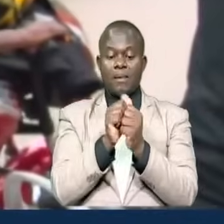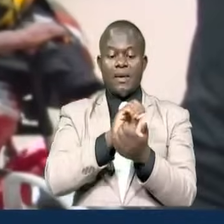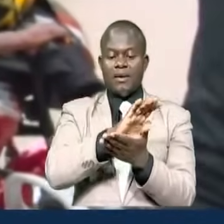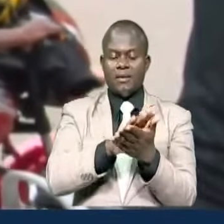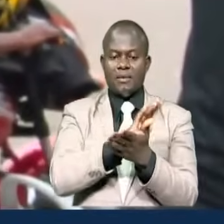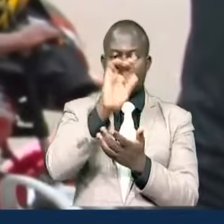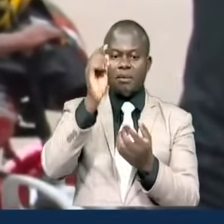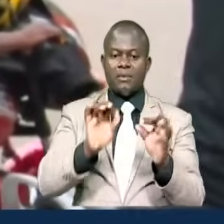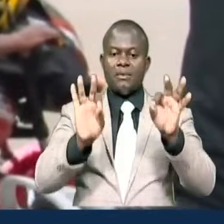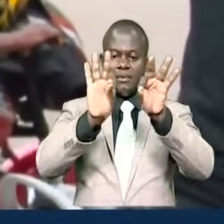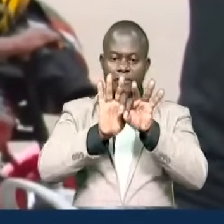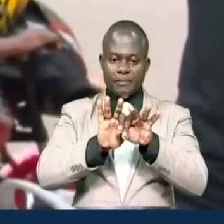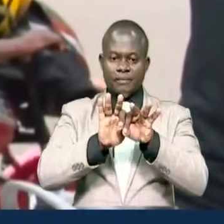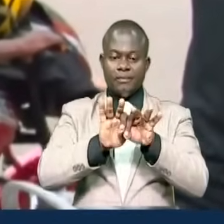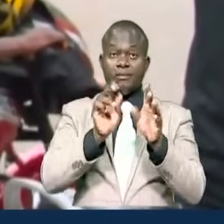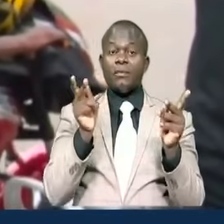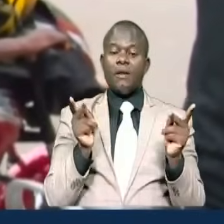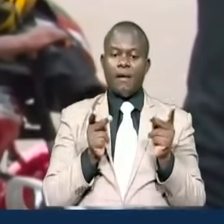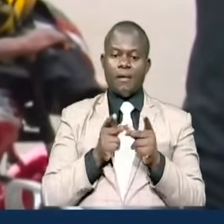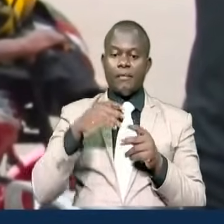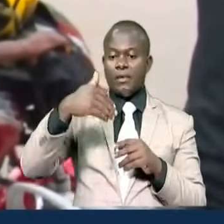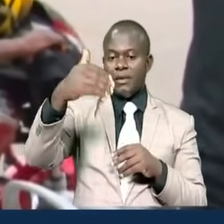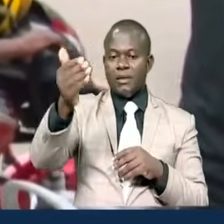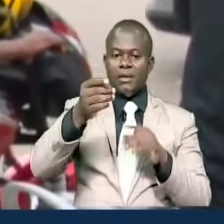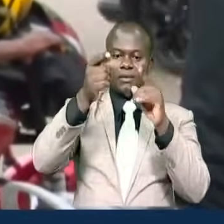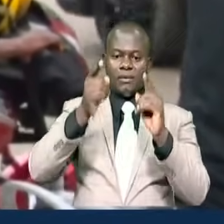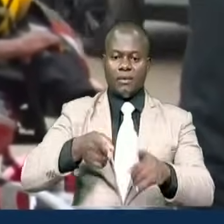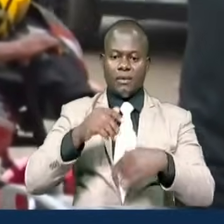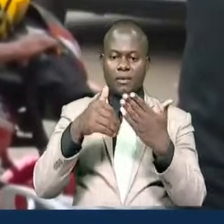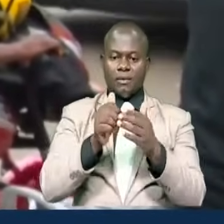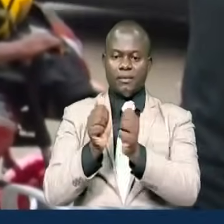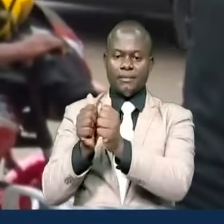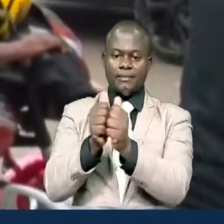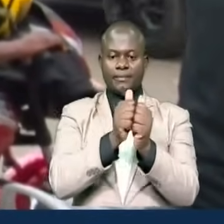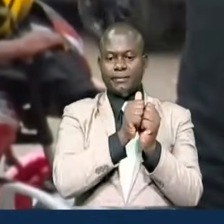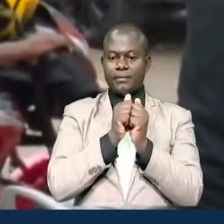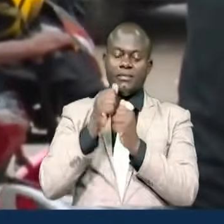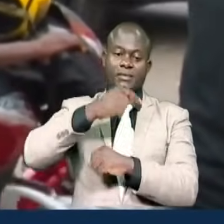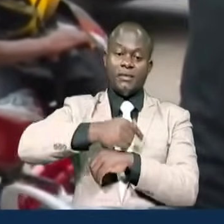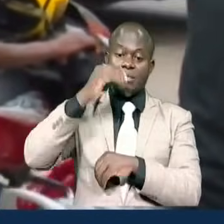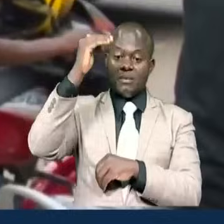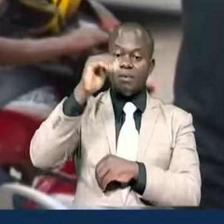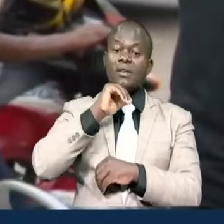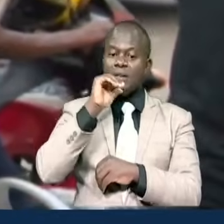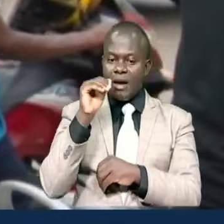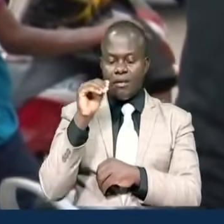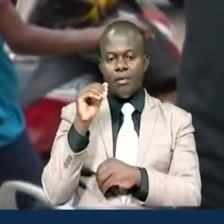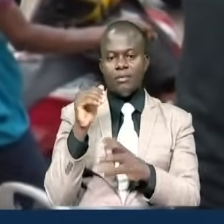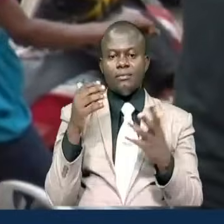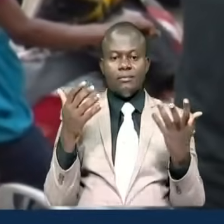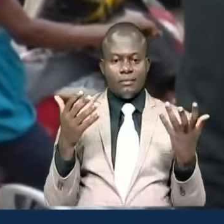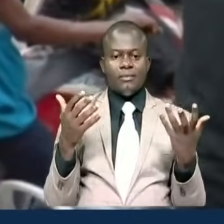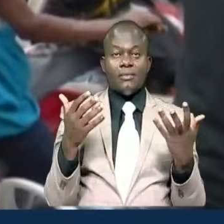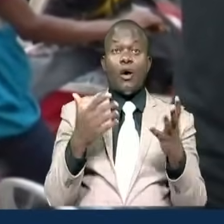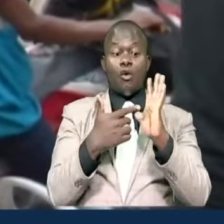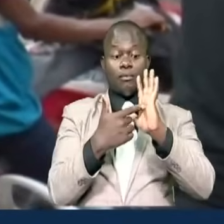byagabanyije agaciro amastoke twagiye tugeramo batubwiye ko mu byukuri iminsi mikuru ngo ntago ijya yiburira aho